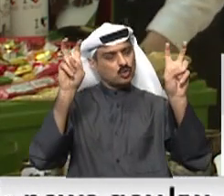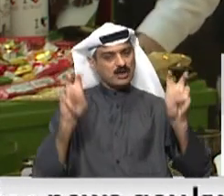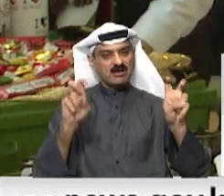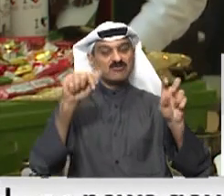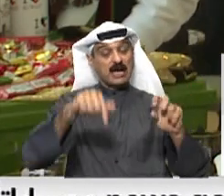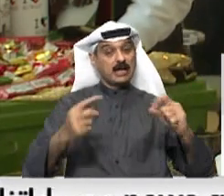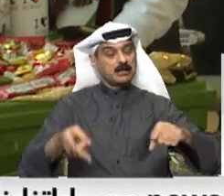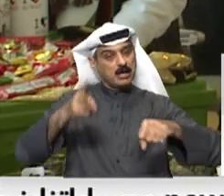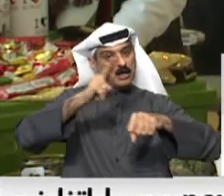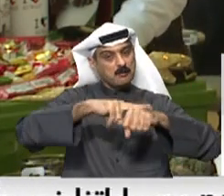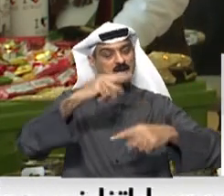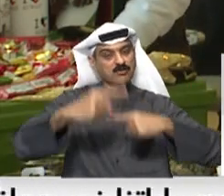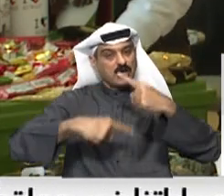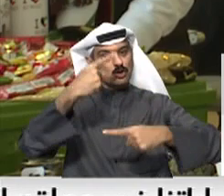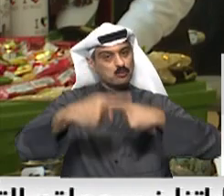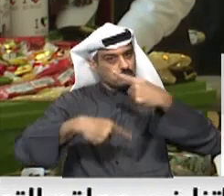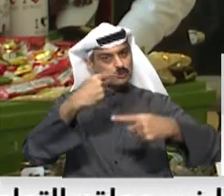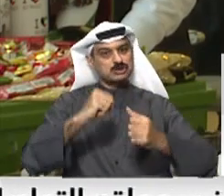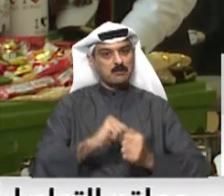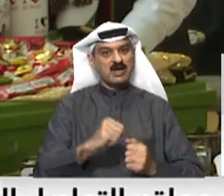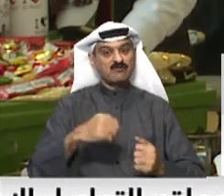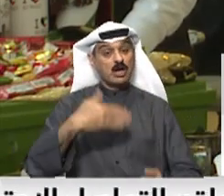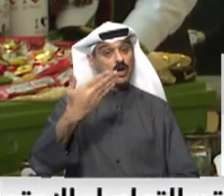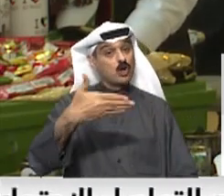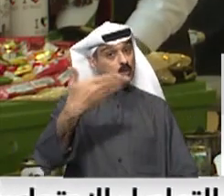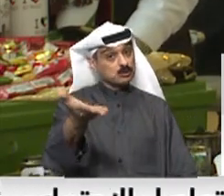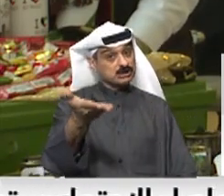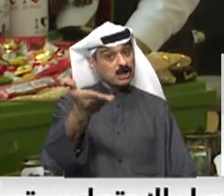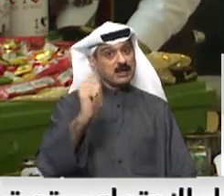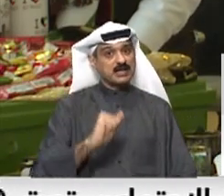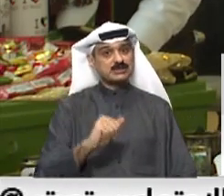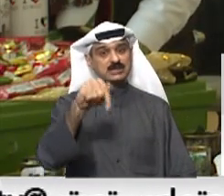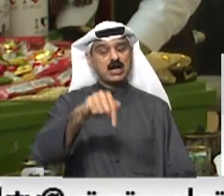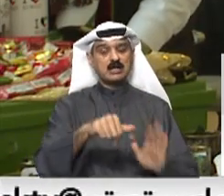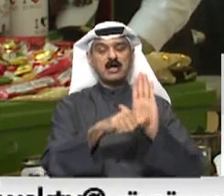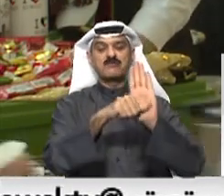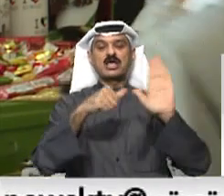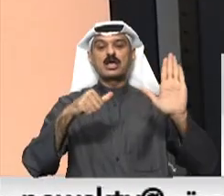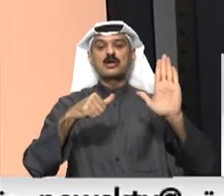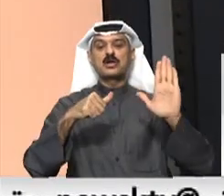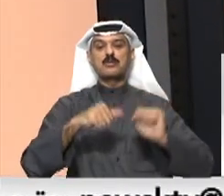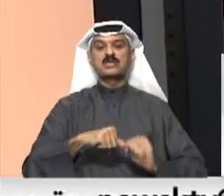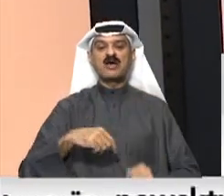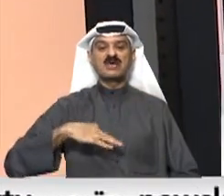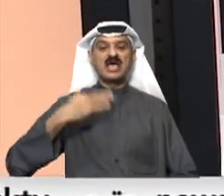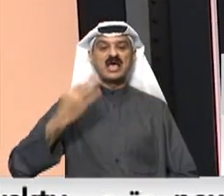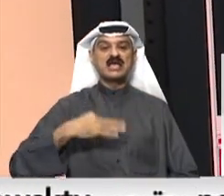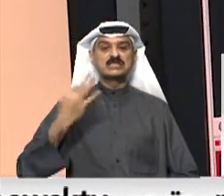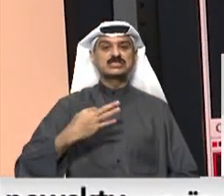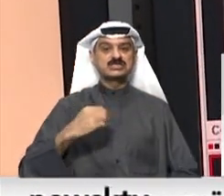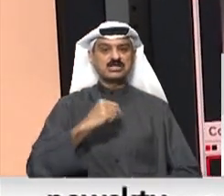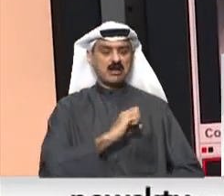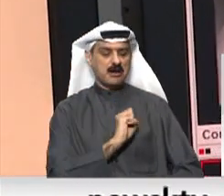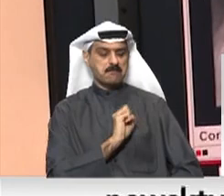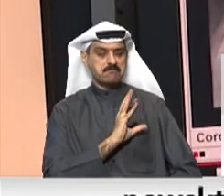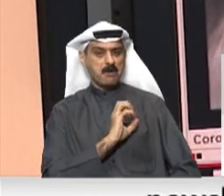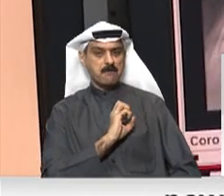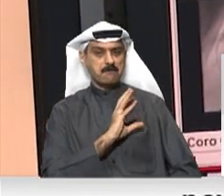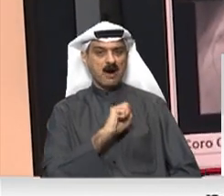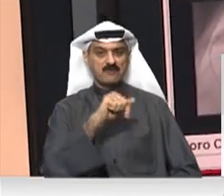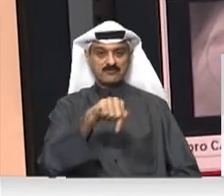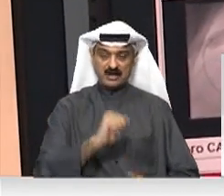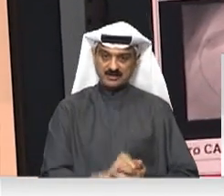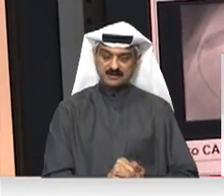وبالتالي إن شاء الله في المستقبل القريب راح نبتدي عمليات الروبوت. التدخل الجراحي المحدود أو ما